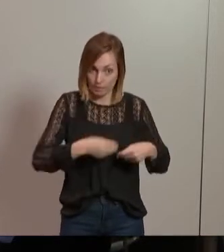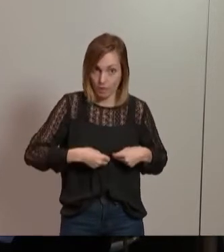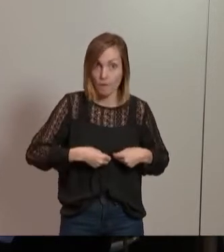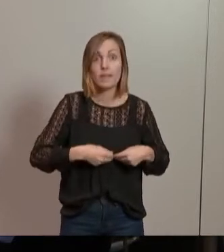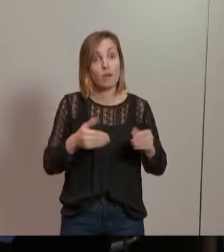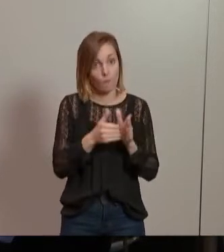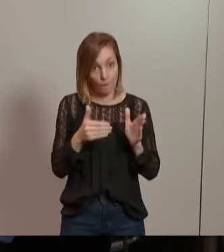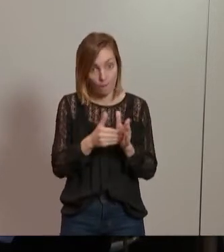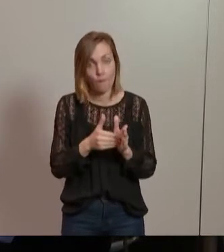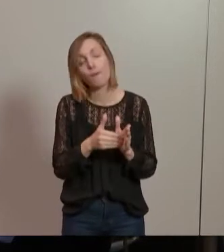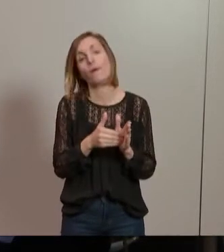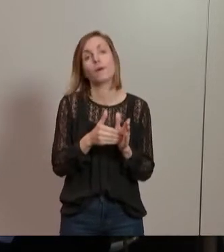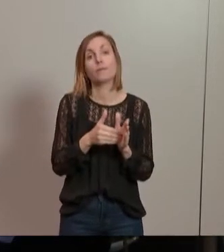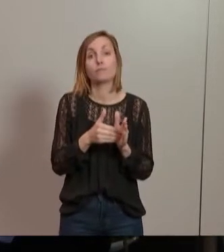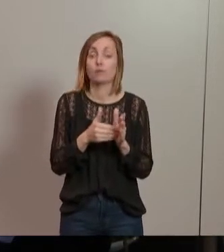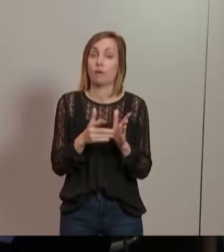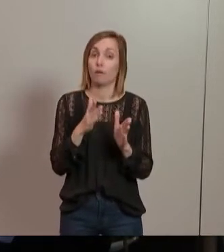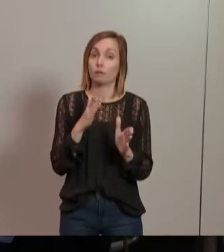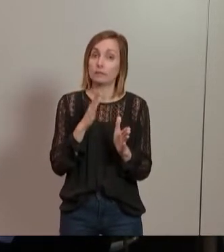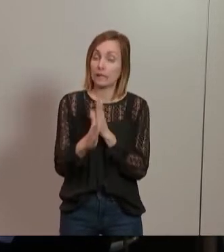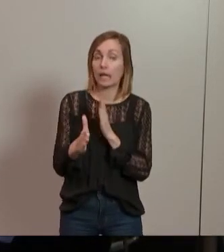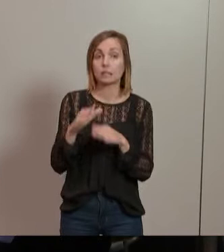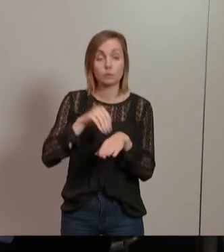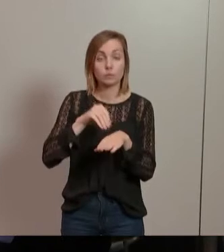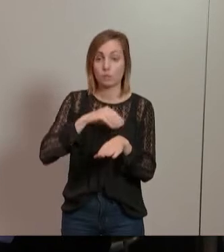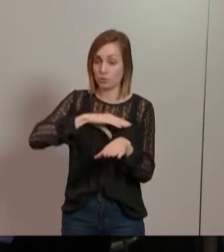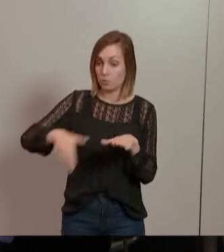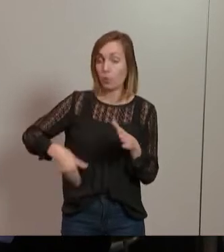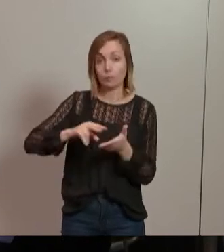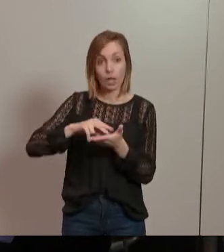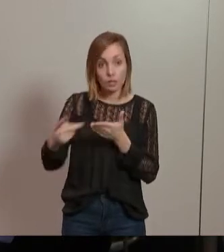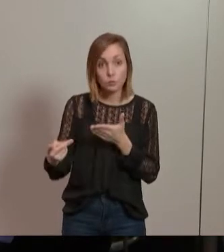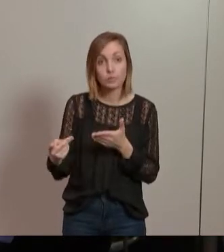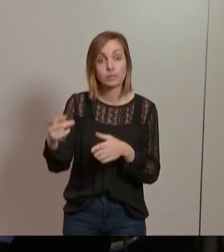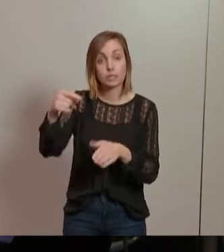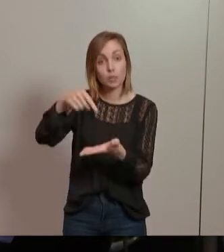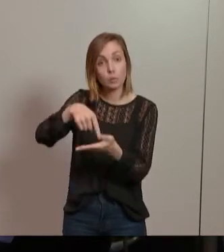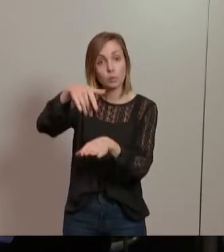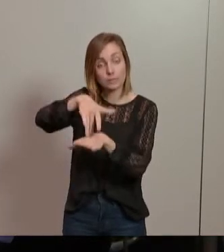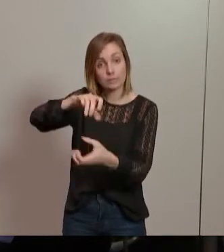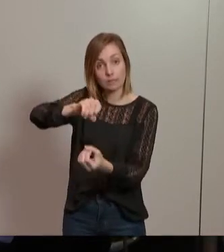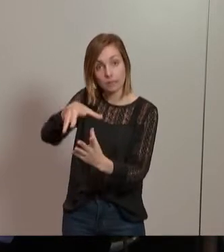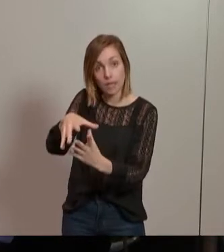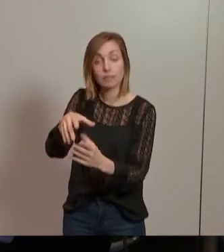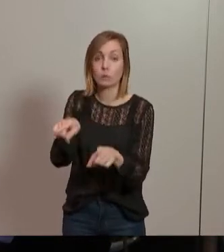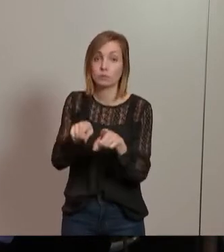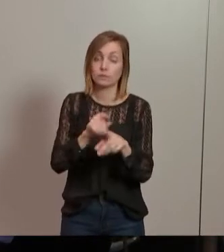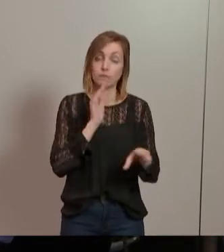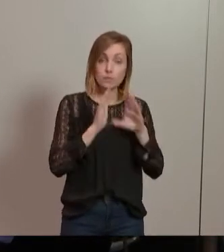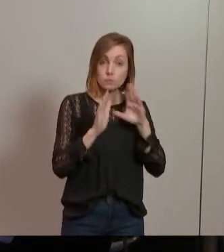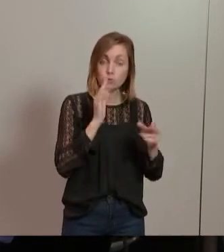il y a toujours la retransmission en direct des conseils municipaux sur le site rosé.fr et sur la page Facebook de la